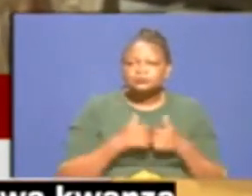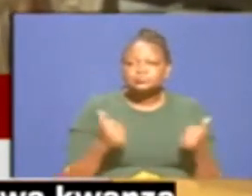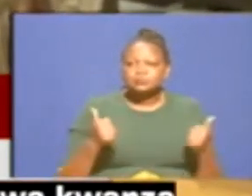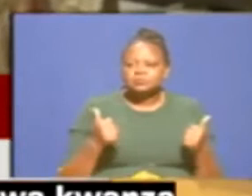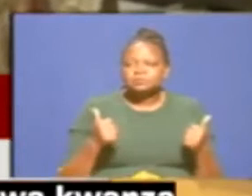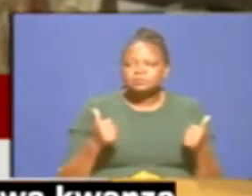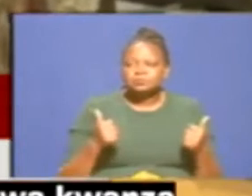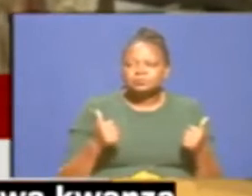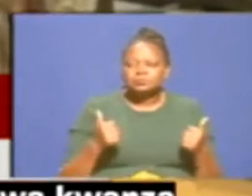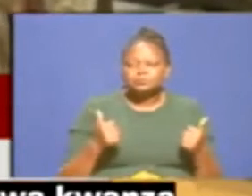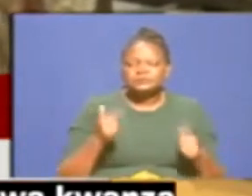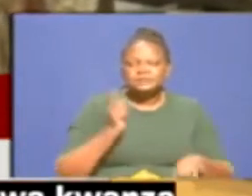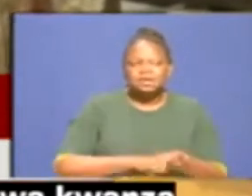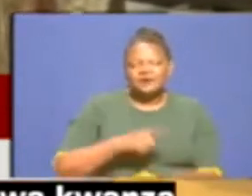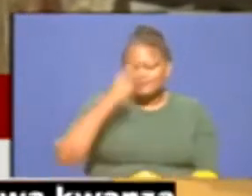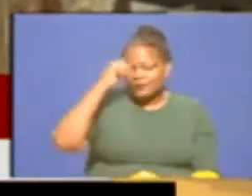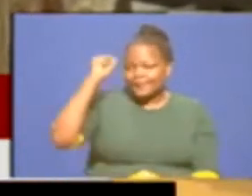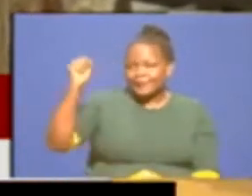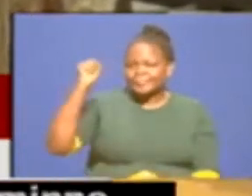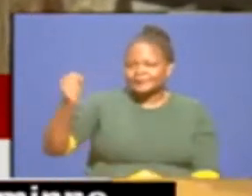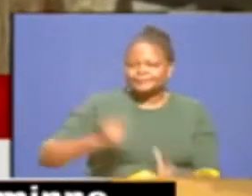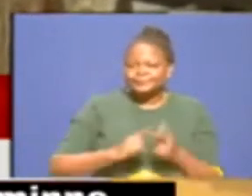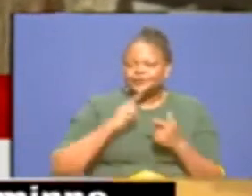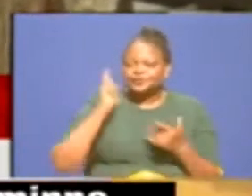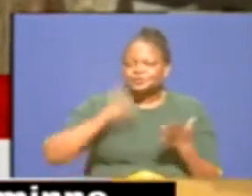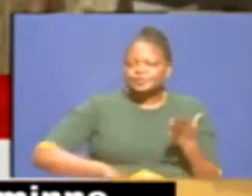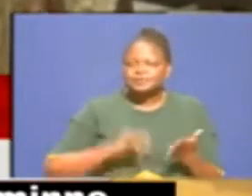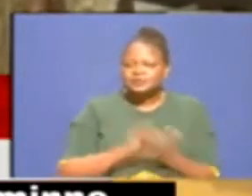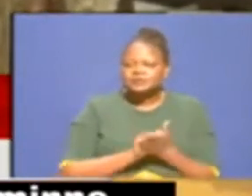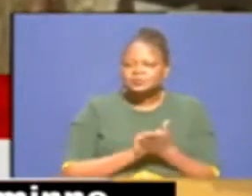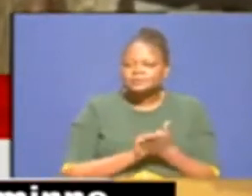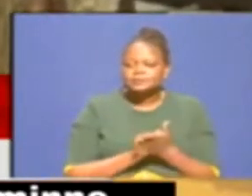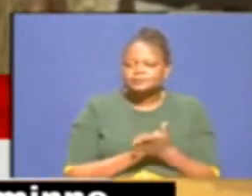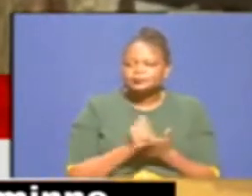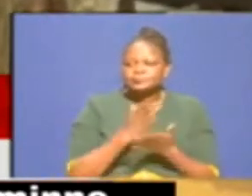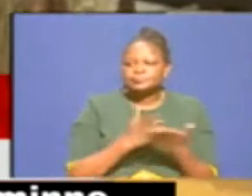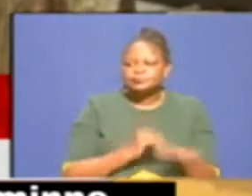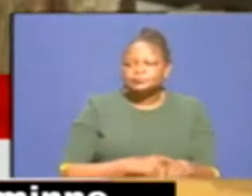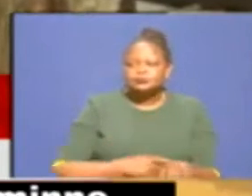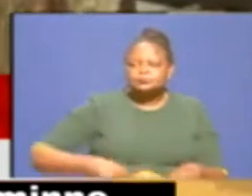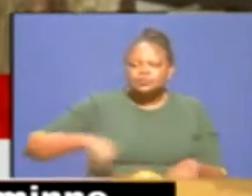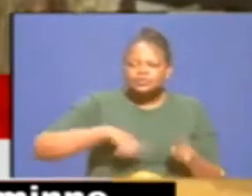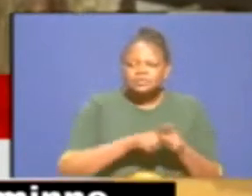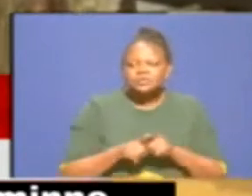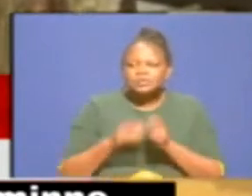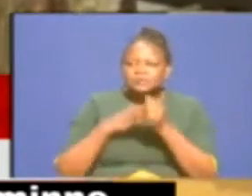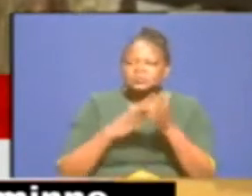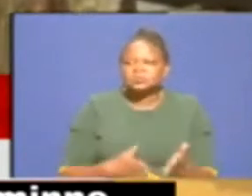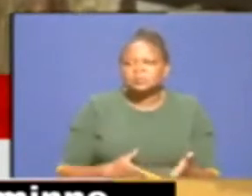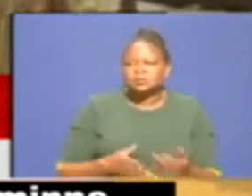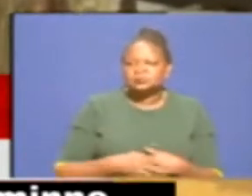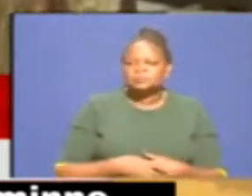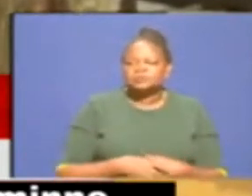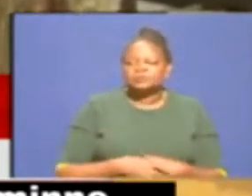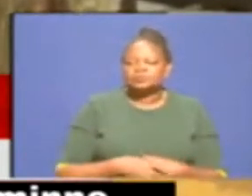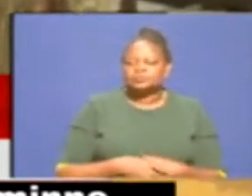siasa, na ningependa kusema ya kwamba saa ingine sisi viongozi ndio